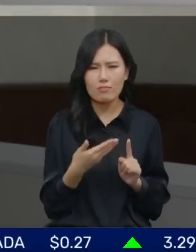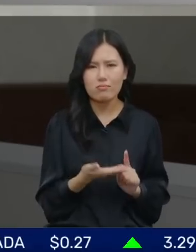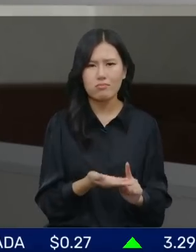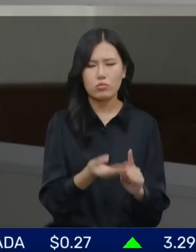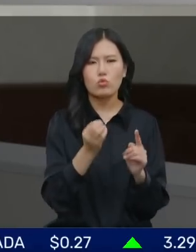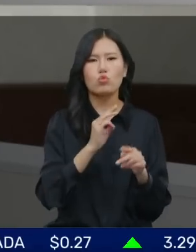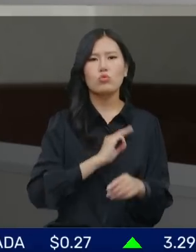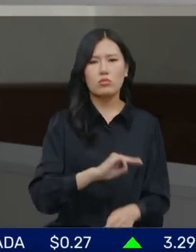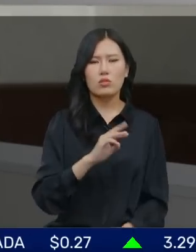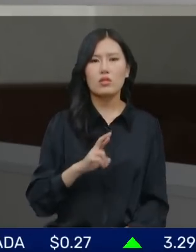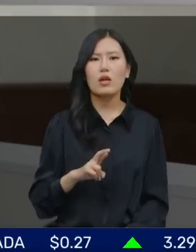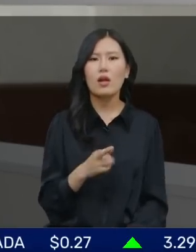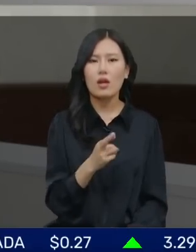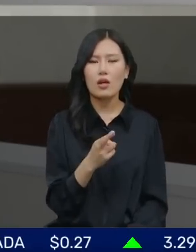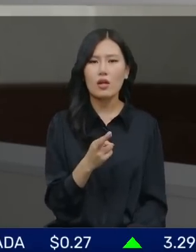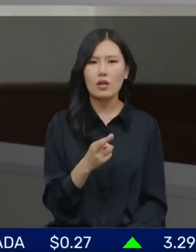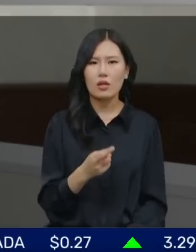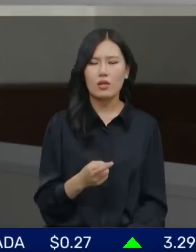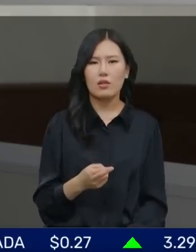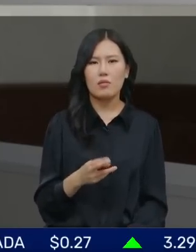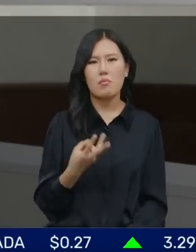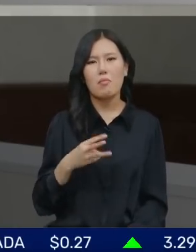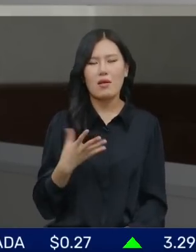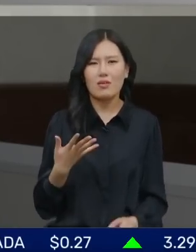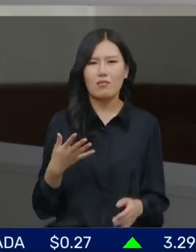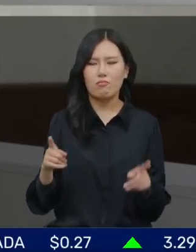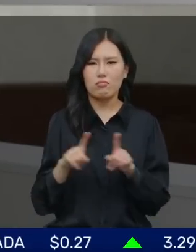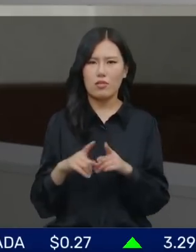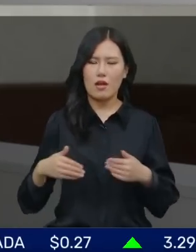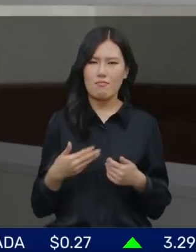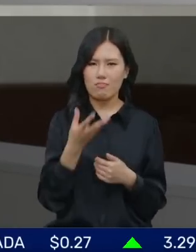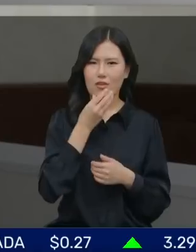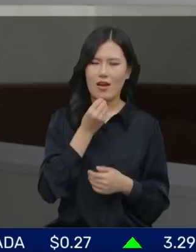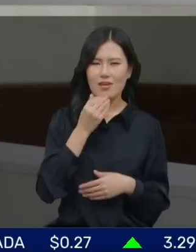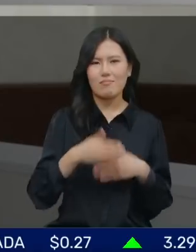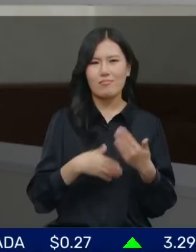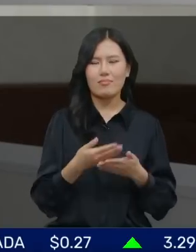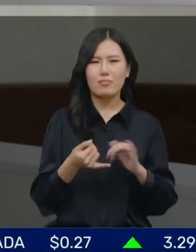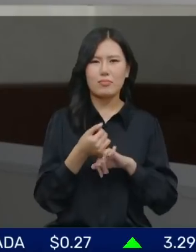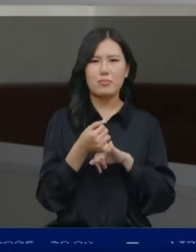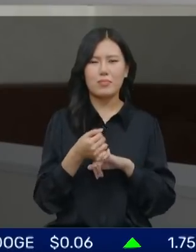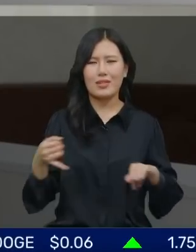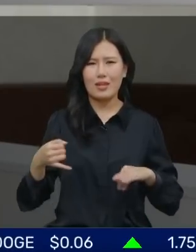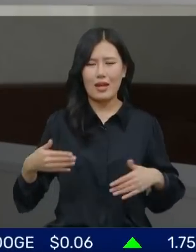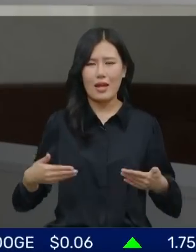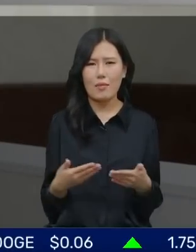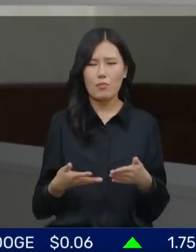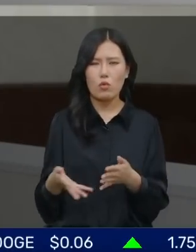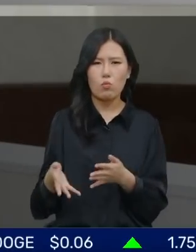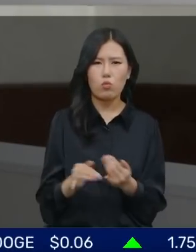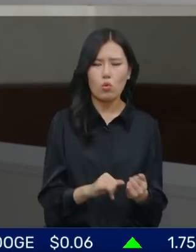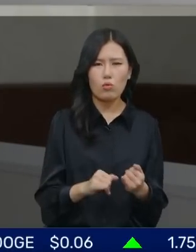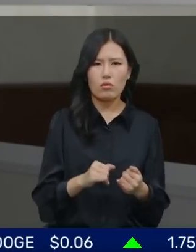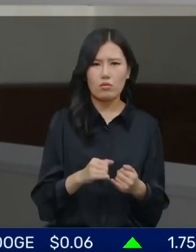засгийн хувьд боломжийн өндөр түвшинд байдаг байсан бол гэрэл цуцлаад ирэнгүүт л одоогийн хуулиар маш тоогоор түвшинд амжилгааны баталгаач хамгийн